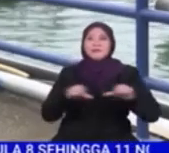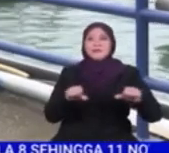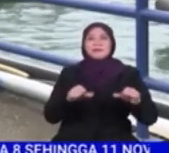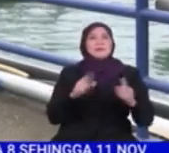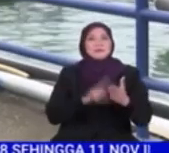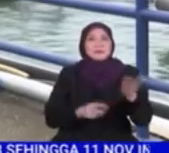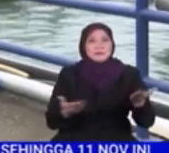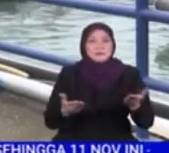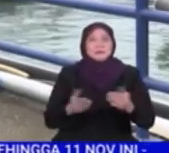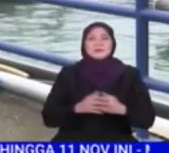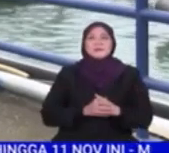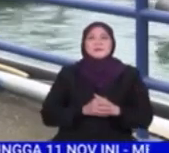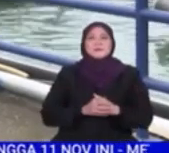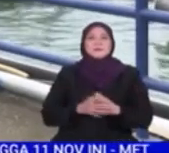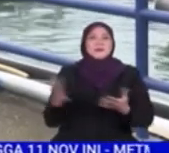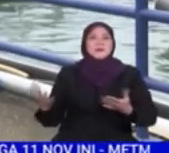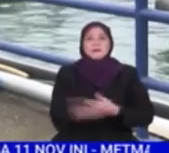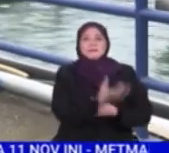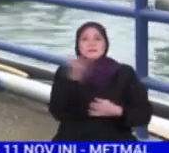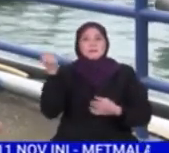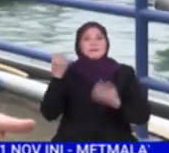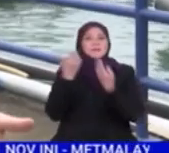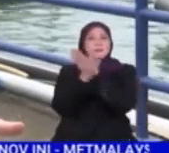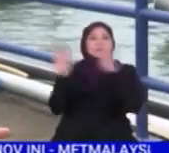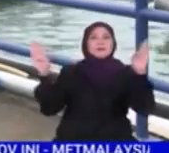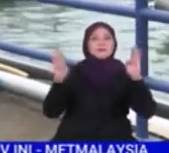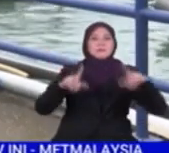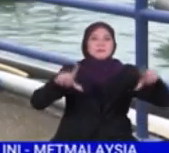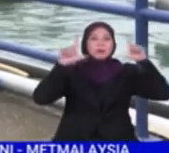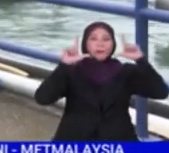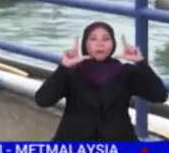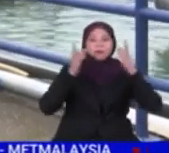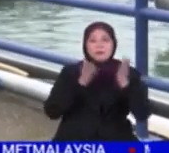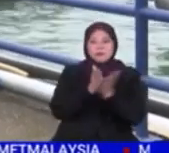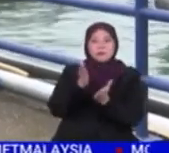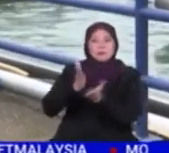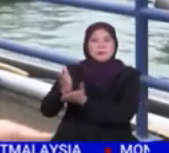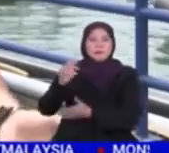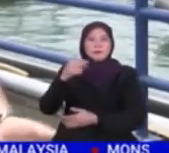modern day dan slavery yang merampas kebebasan, maruah dan